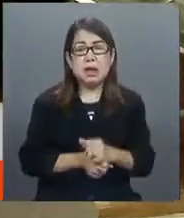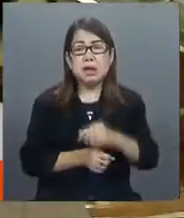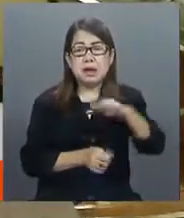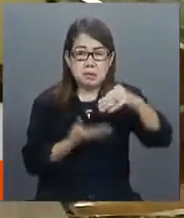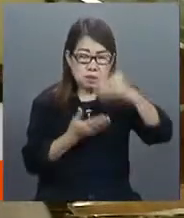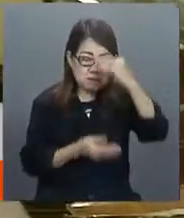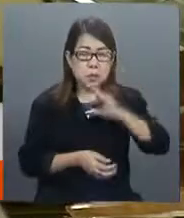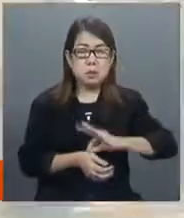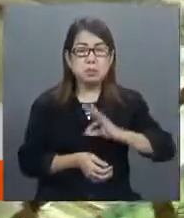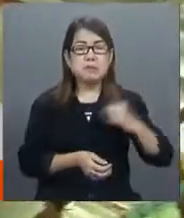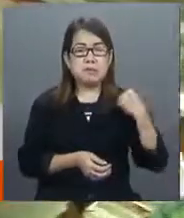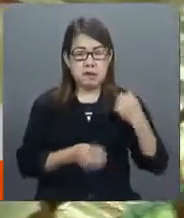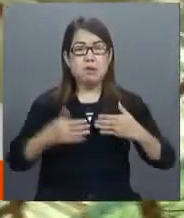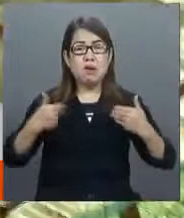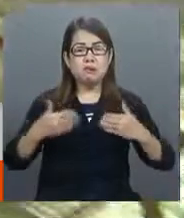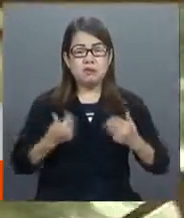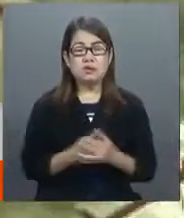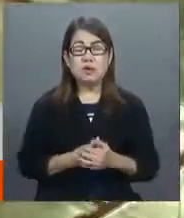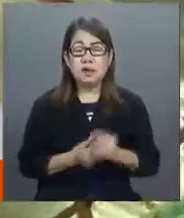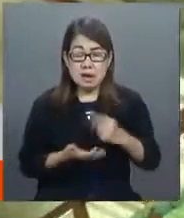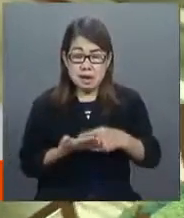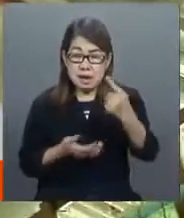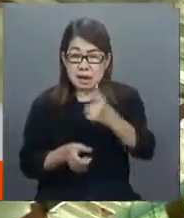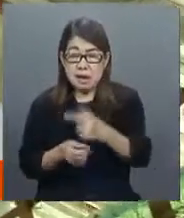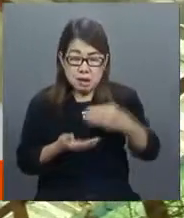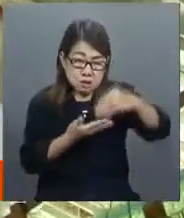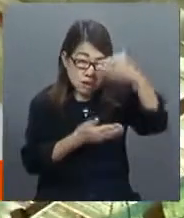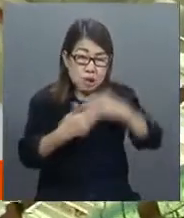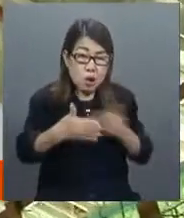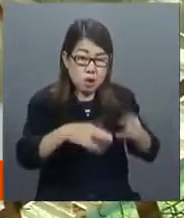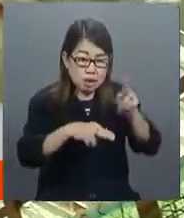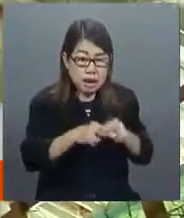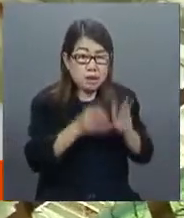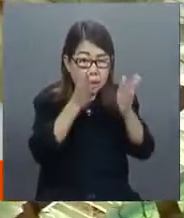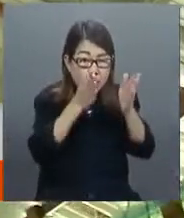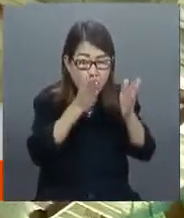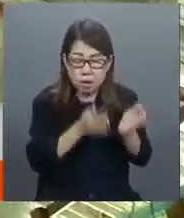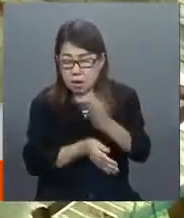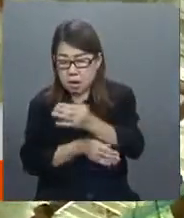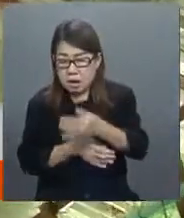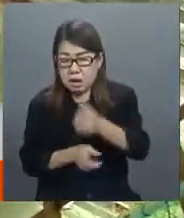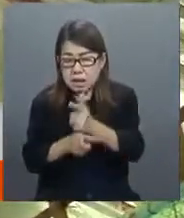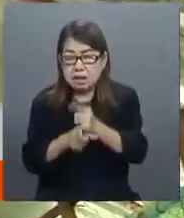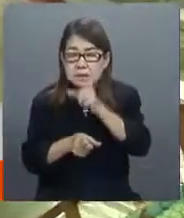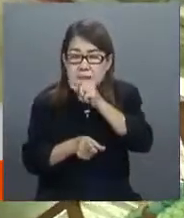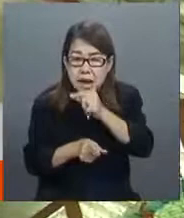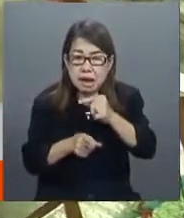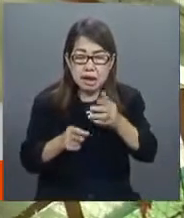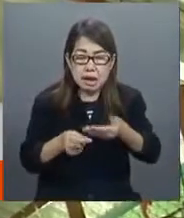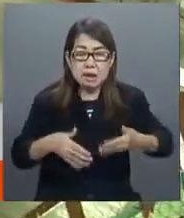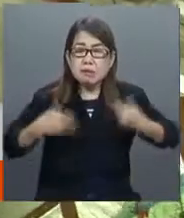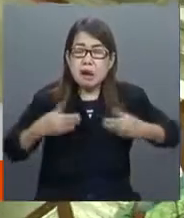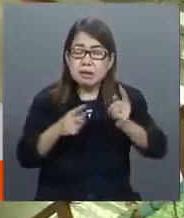ขครับ ระหว่างการเรียนข้างบนกับข้างล่างแตกต่างกันยังไง ครับข้างบน